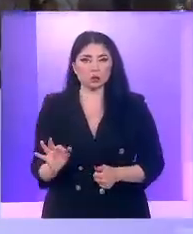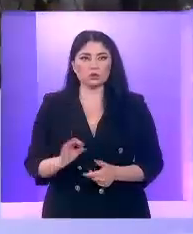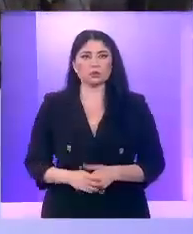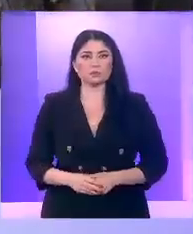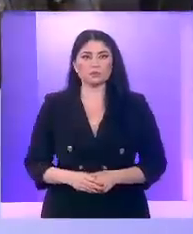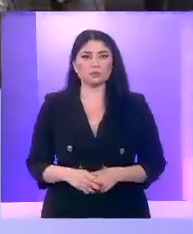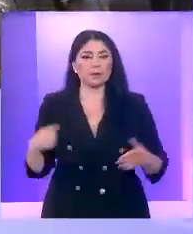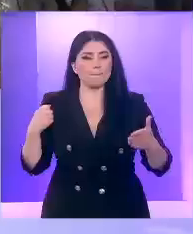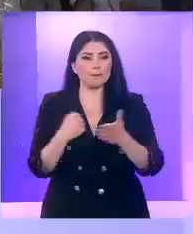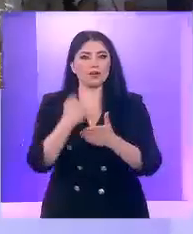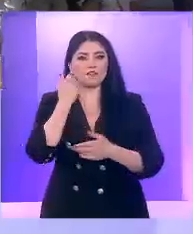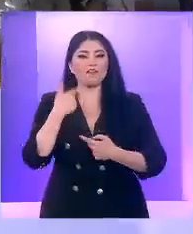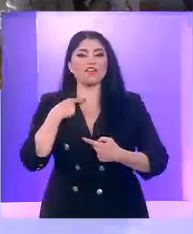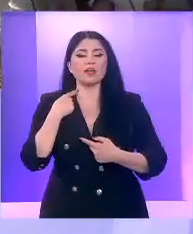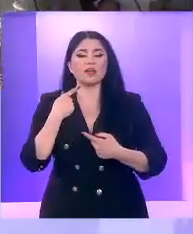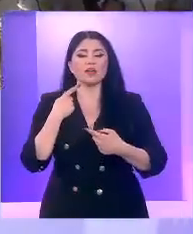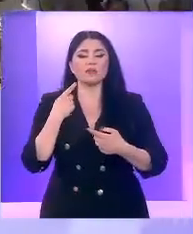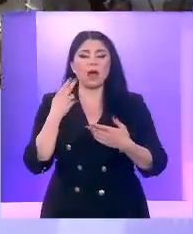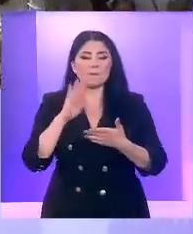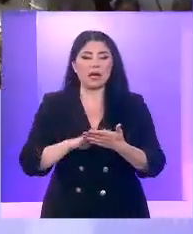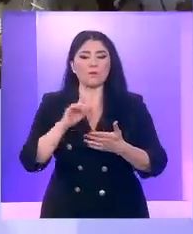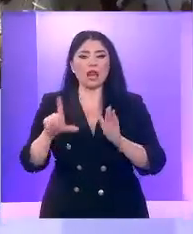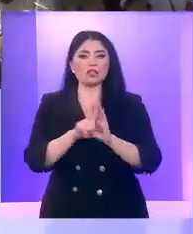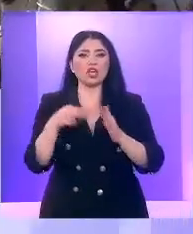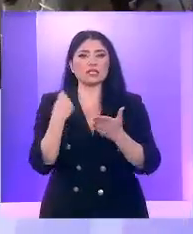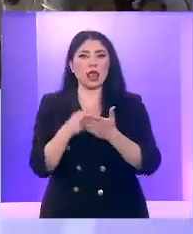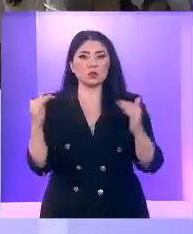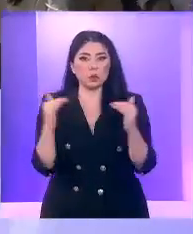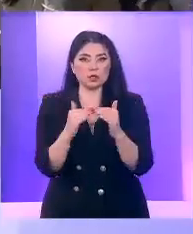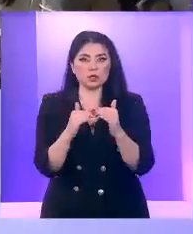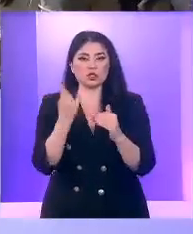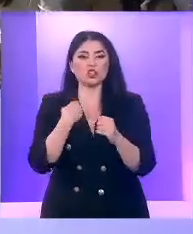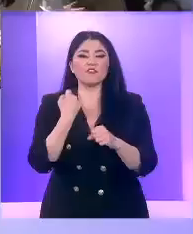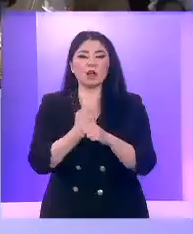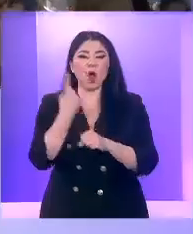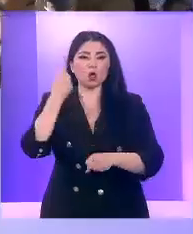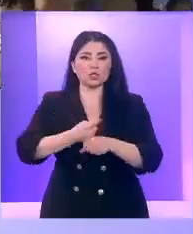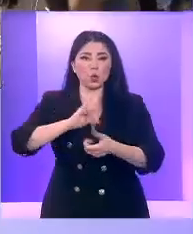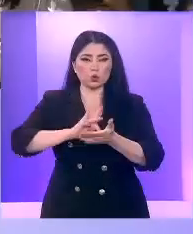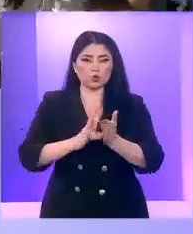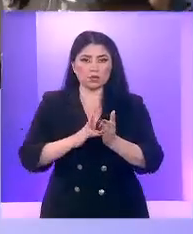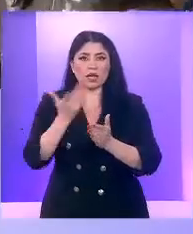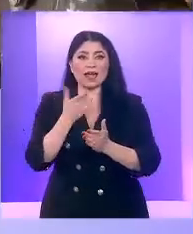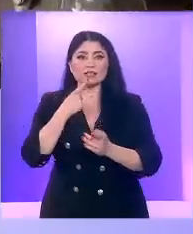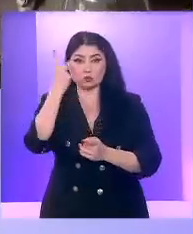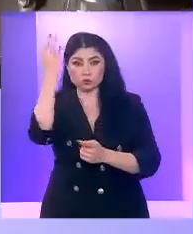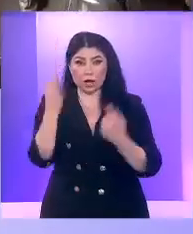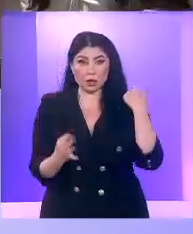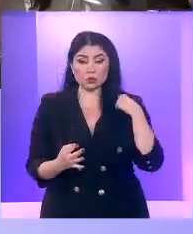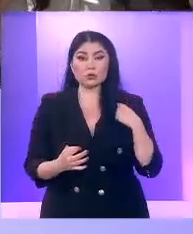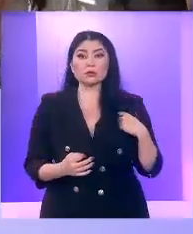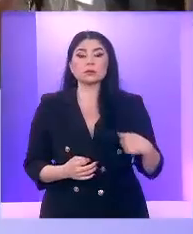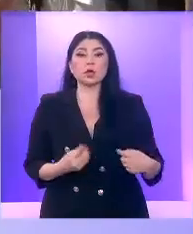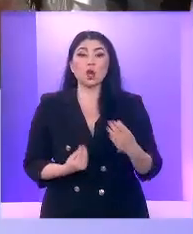25% până la intrarea în vigoare a legii salarizării unitare și emiterea unei ordonanțe de urgență prin care să se garanteze că